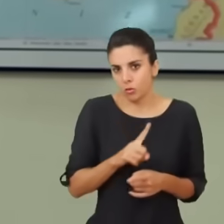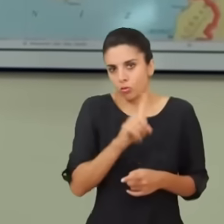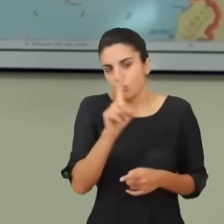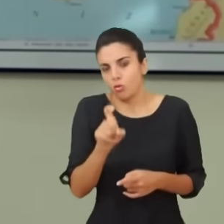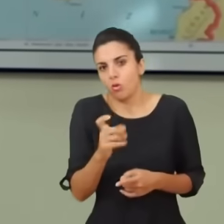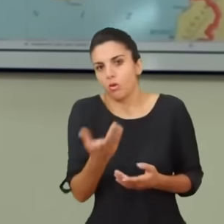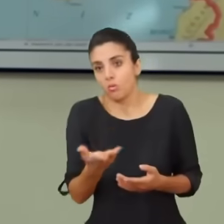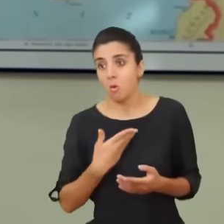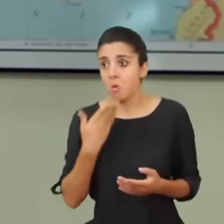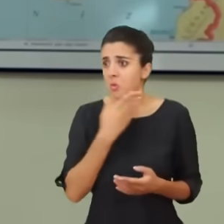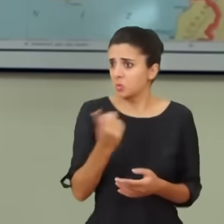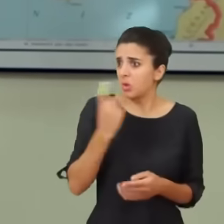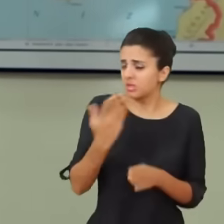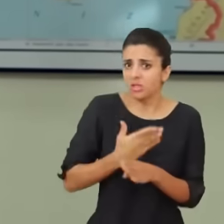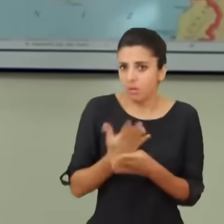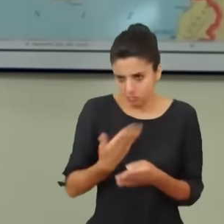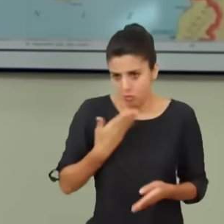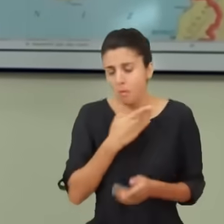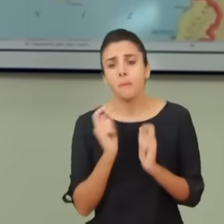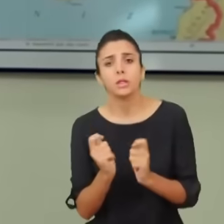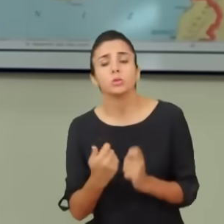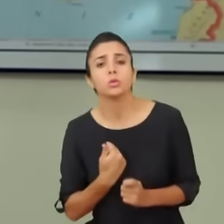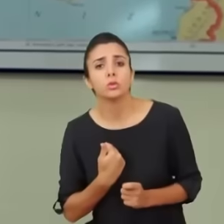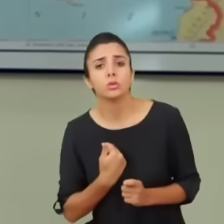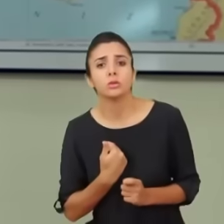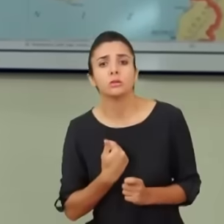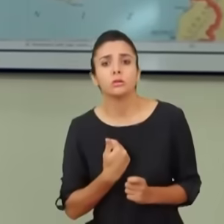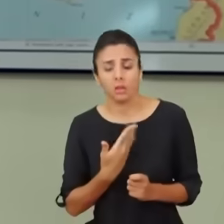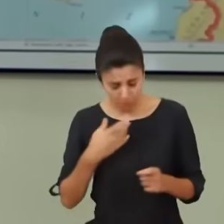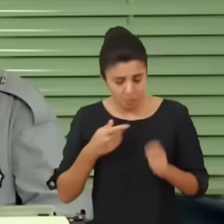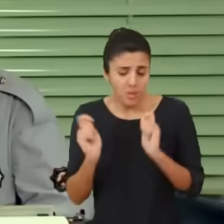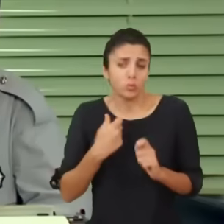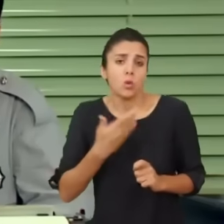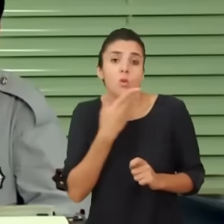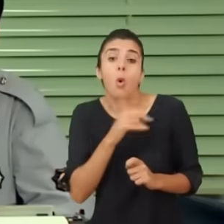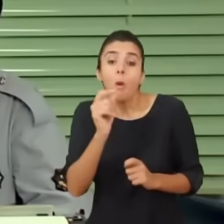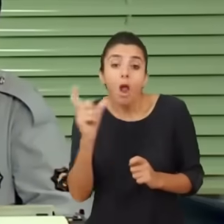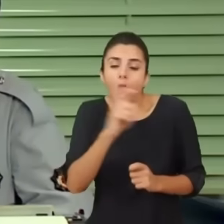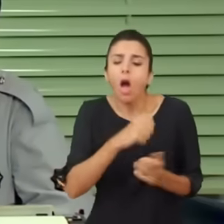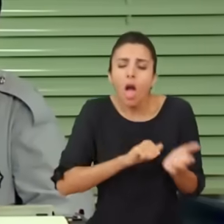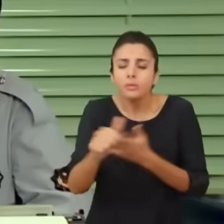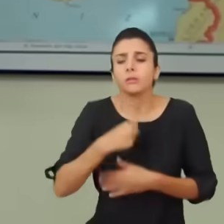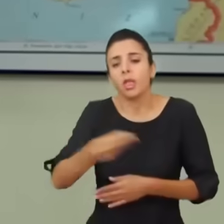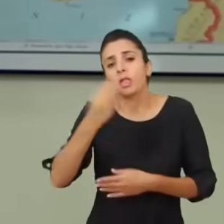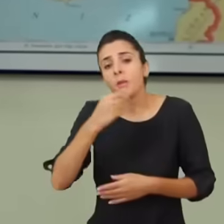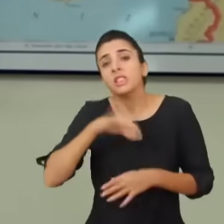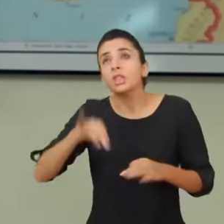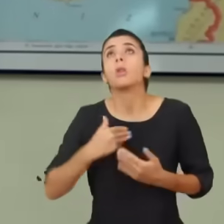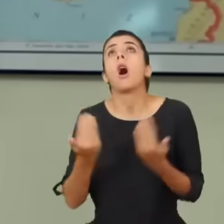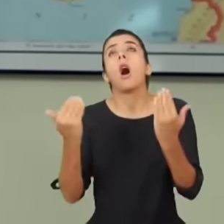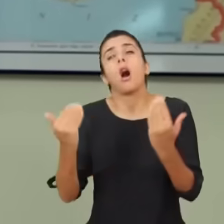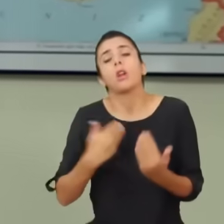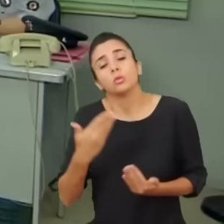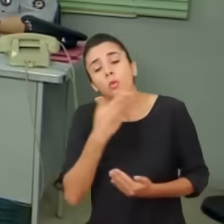O ne böyle? Bu sene de oruç tutacak mısınız? Ne demek ya? Tabii ki tutacağız. Tabii ki tutacağız. 11 ay yedik içtik, şimdi de verdiği nimetlere